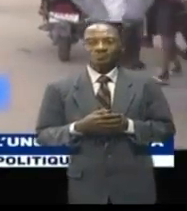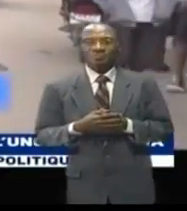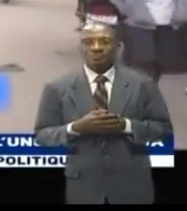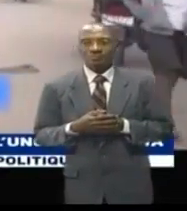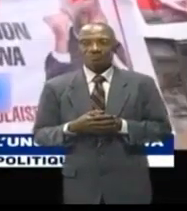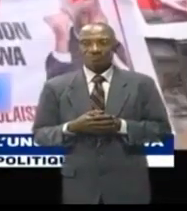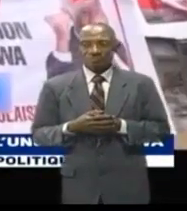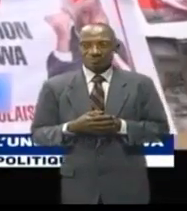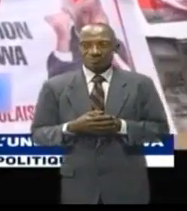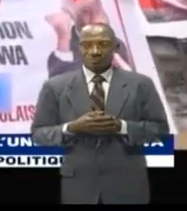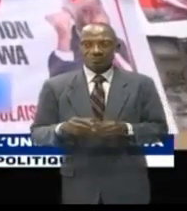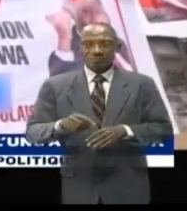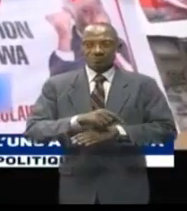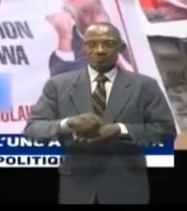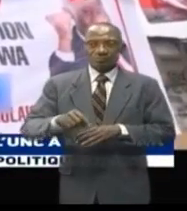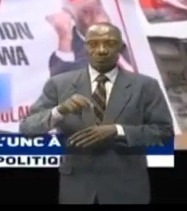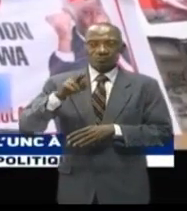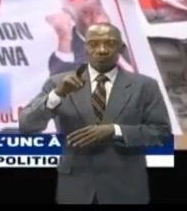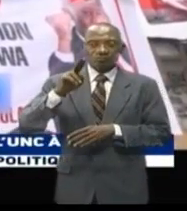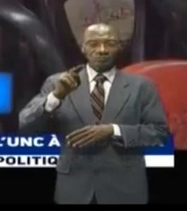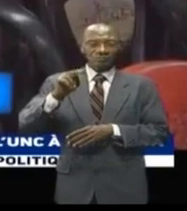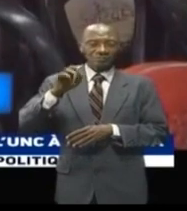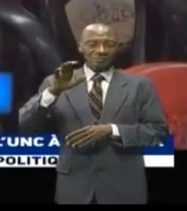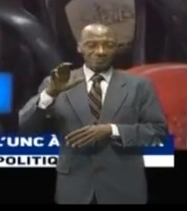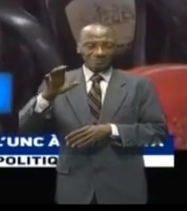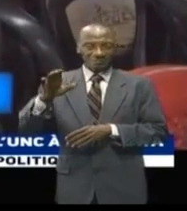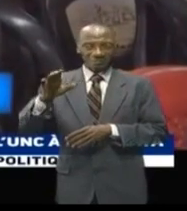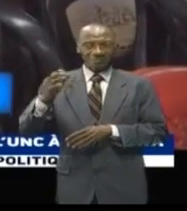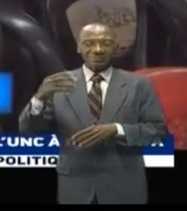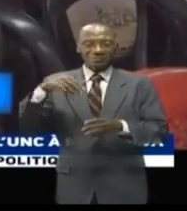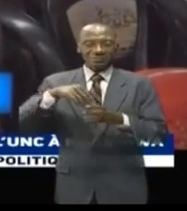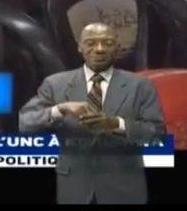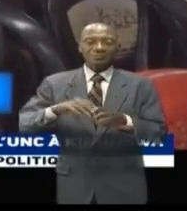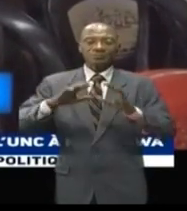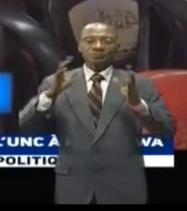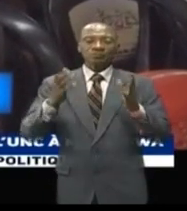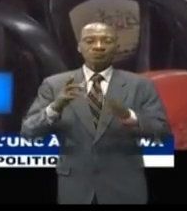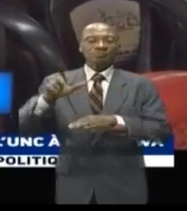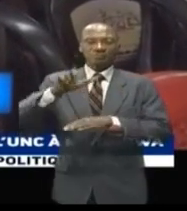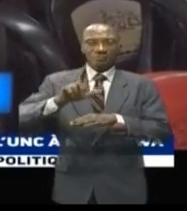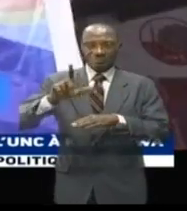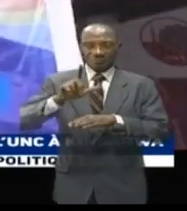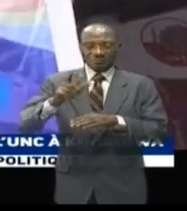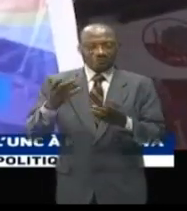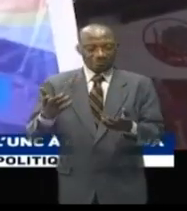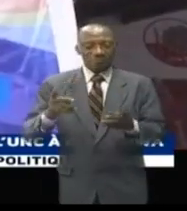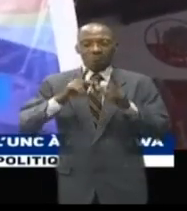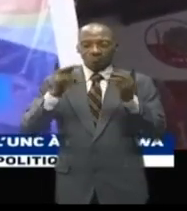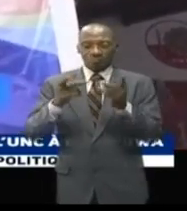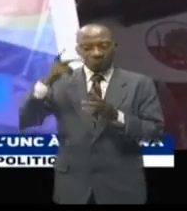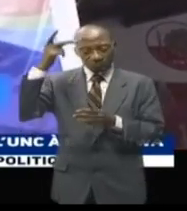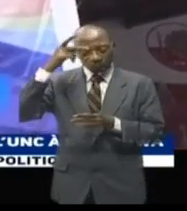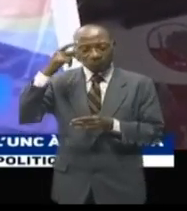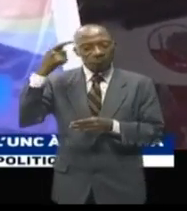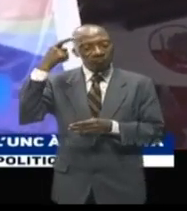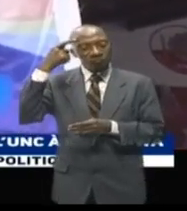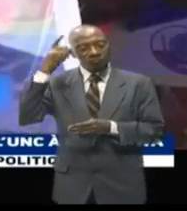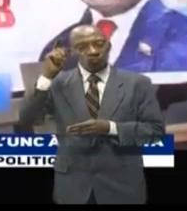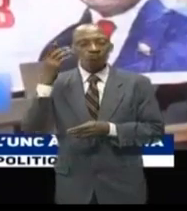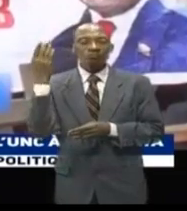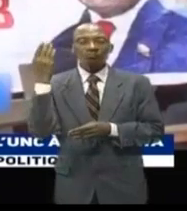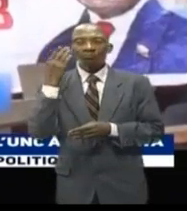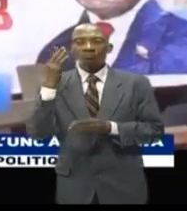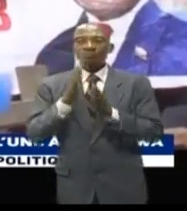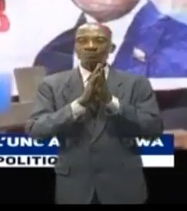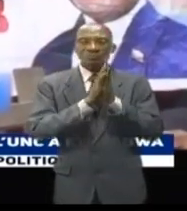bureau enc en plein Cartier kinguawa commune de limitée ravital camérites à toile celui-ci porte la signature